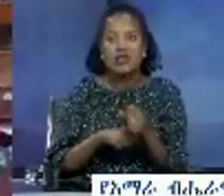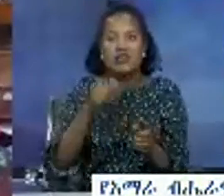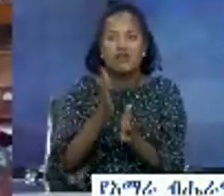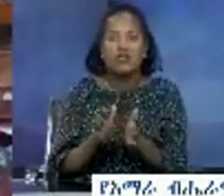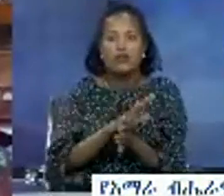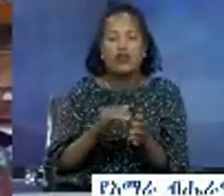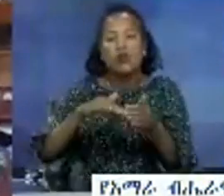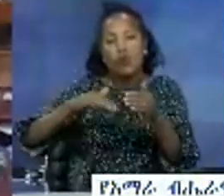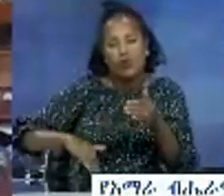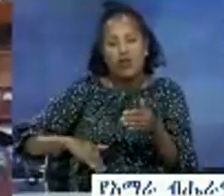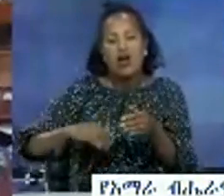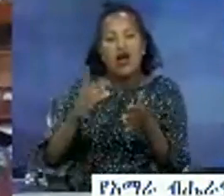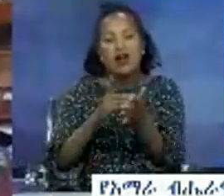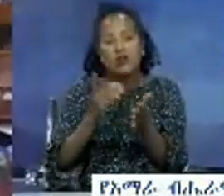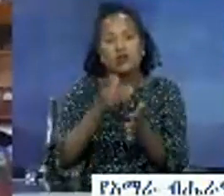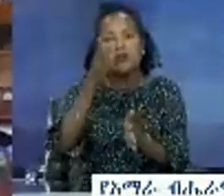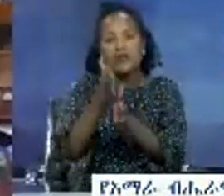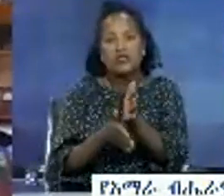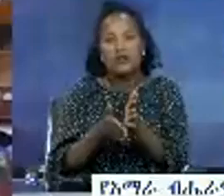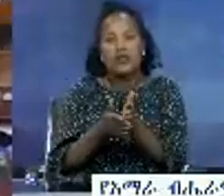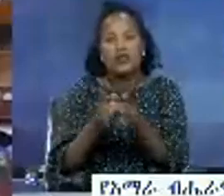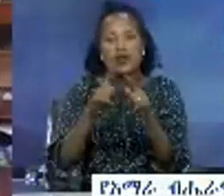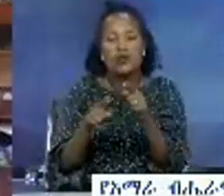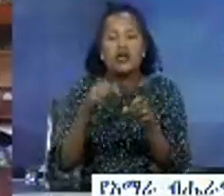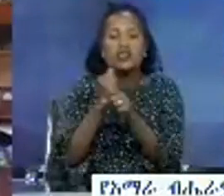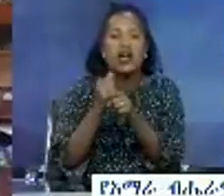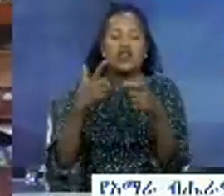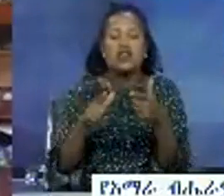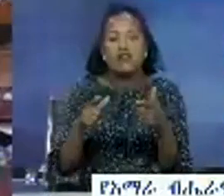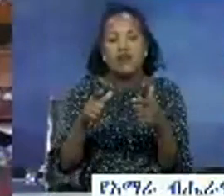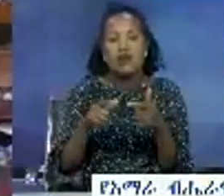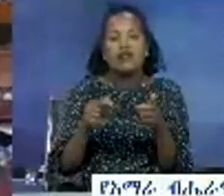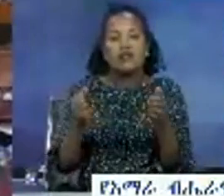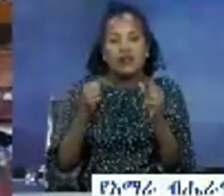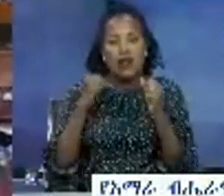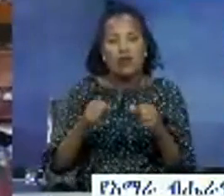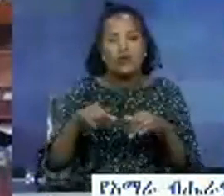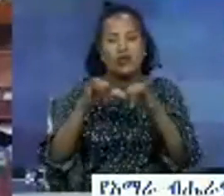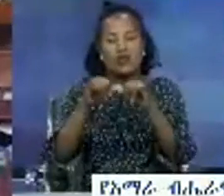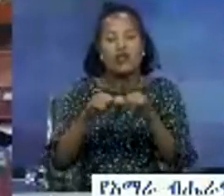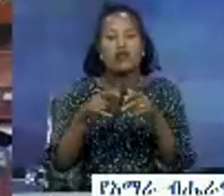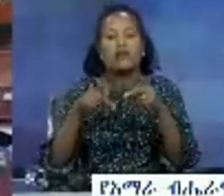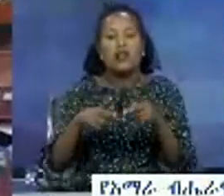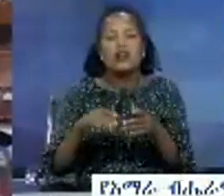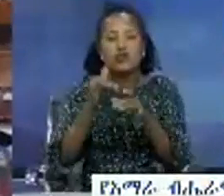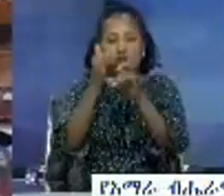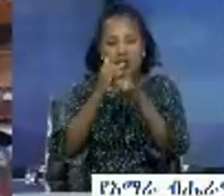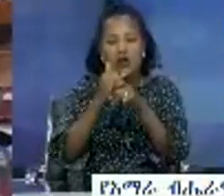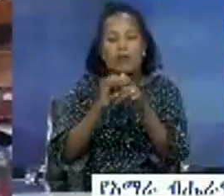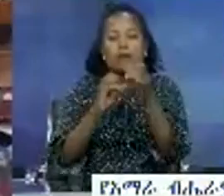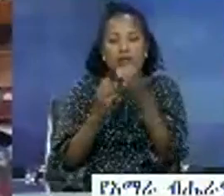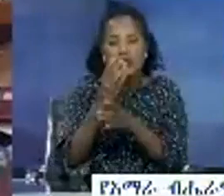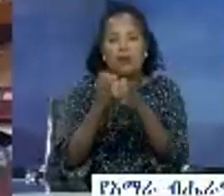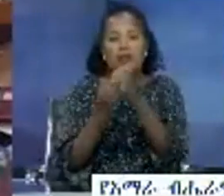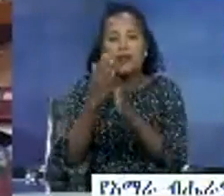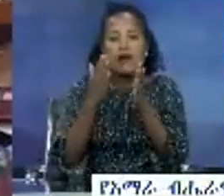የተጓተቱን አካክሶ በመፈጸም በተለይም የስራ ዕድል ፈጠራ ተጠናክሮ እንዲቀጥል፣ የግብርናና ኢንዱስትሪ ምርትና ምርታማነት በሁሉም